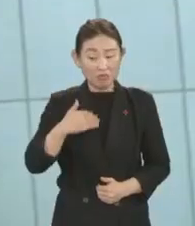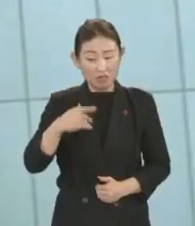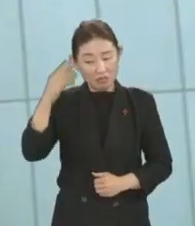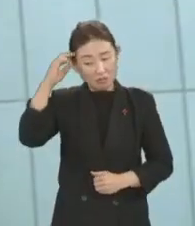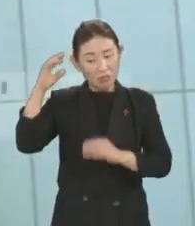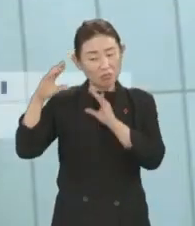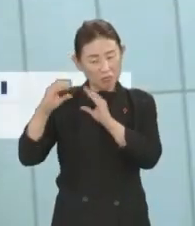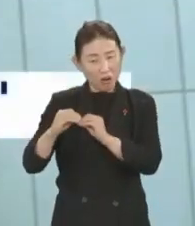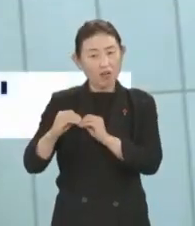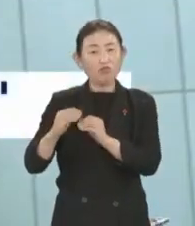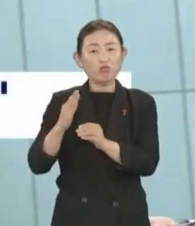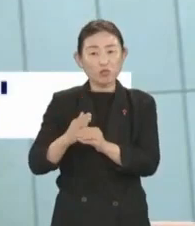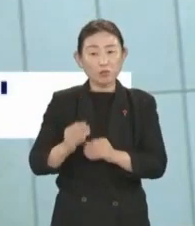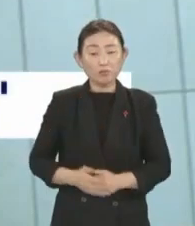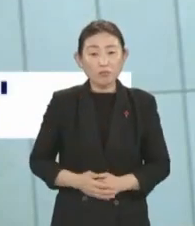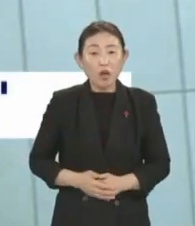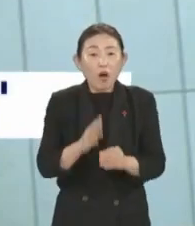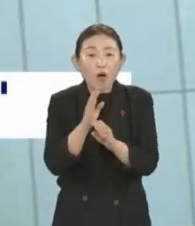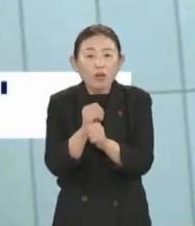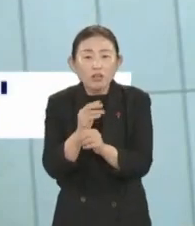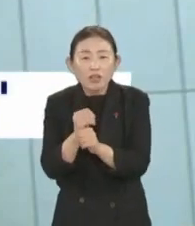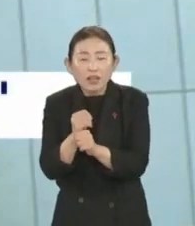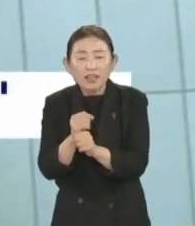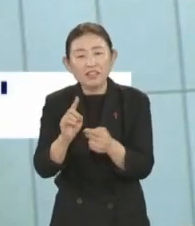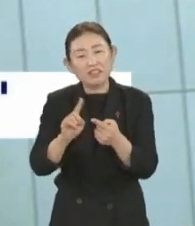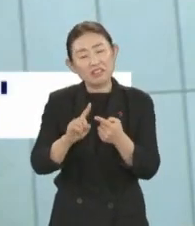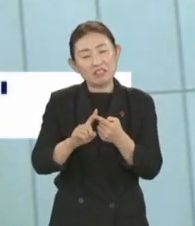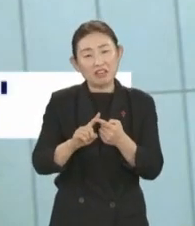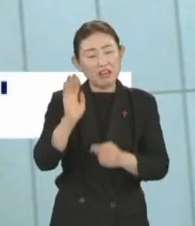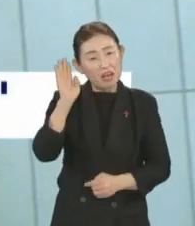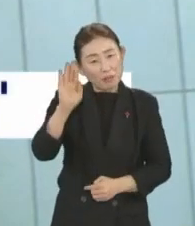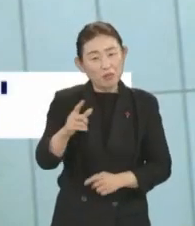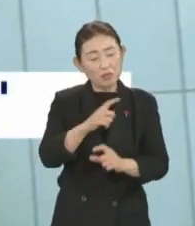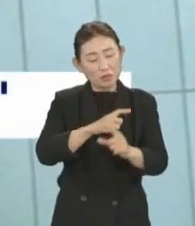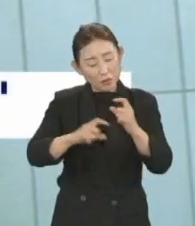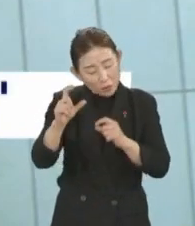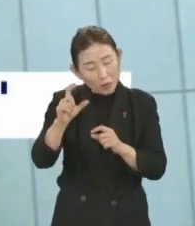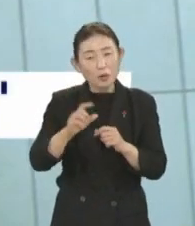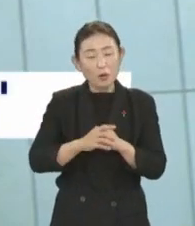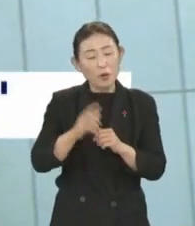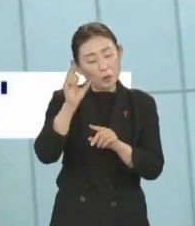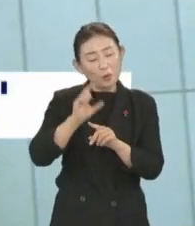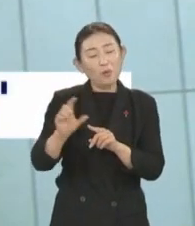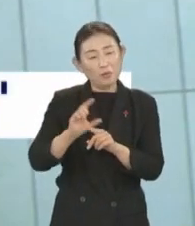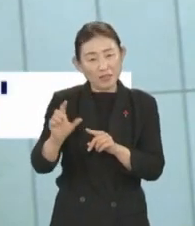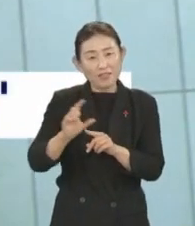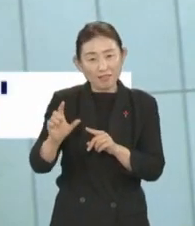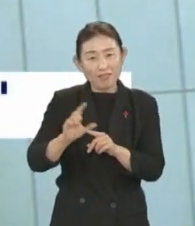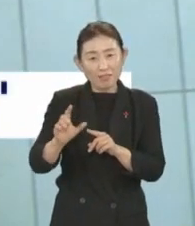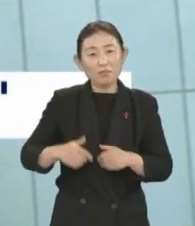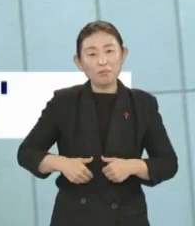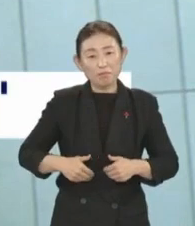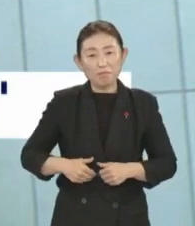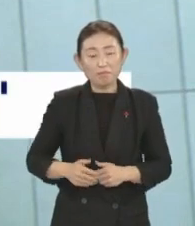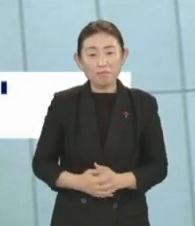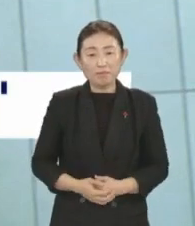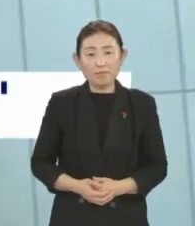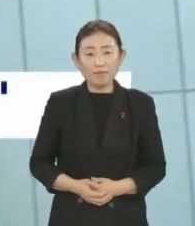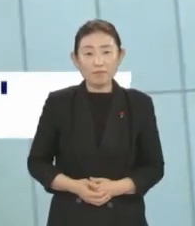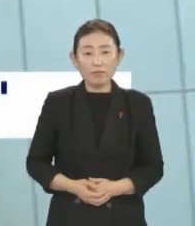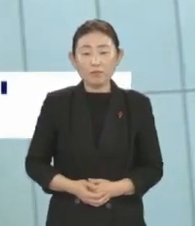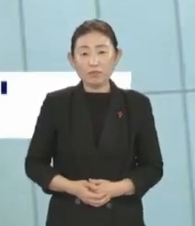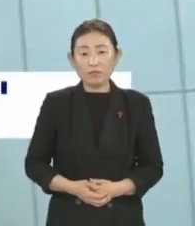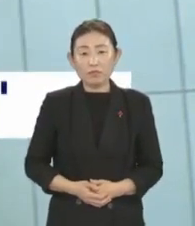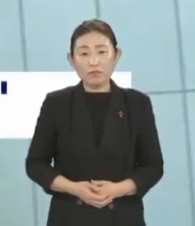하고 있고요. 다만 시기적인 그런 측면 뭐 여러 가지 이런 부분들을 좀 고민하면서 접근하겠다 하는 그런